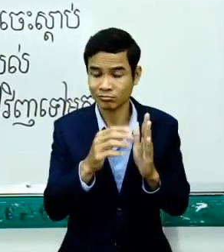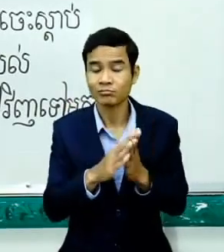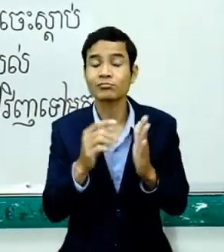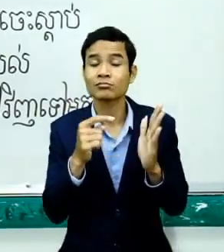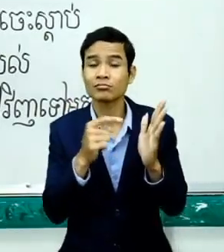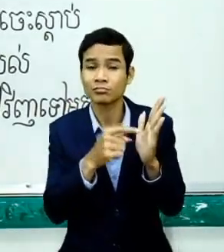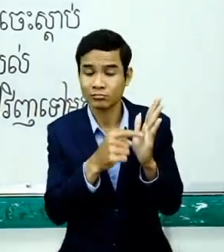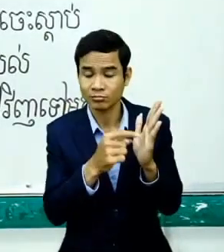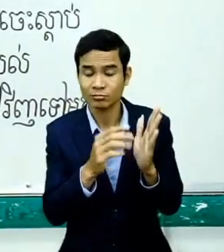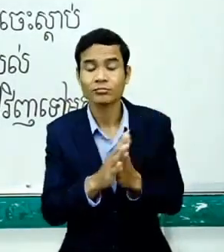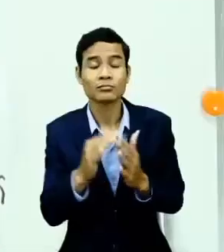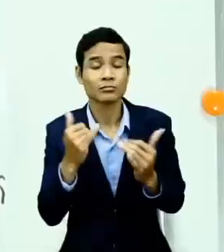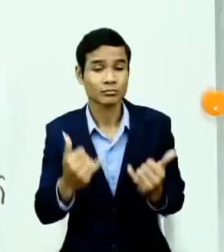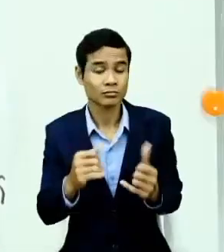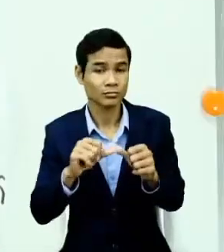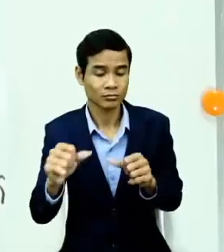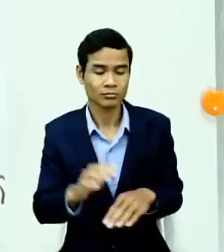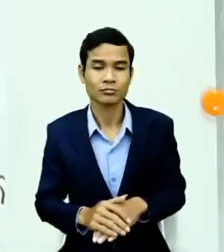to tiến